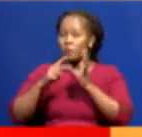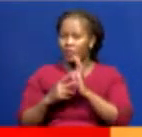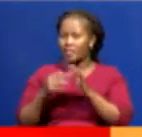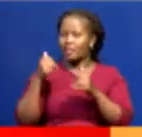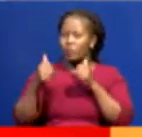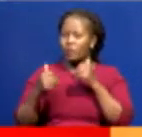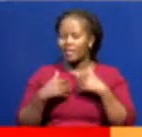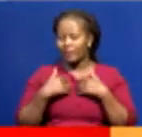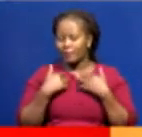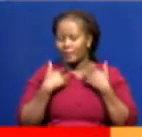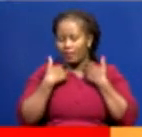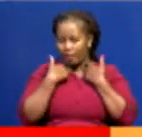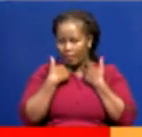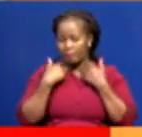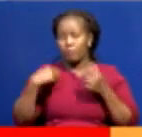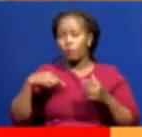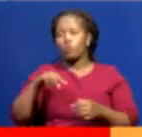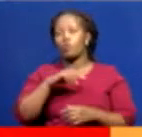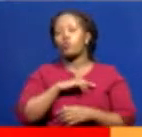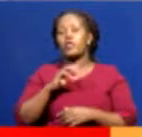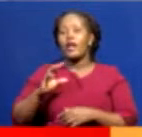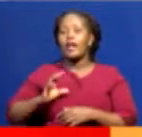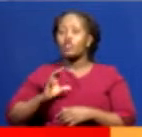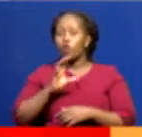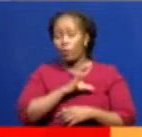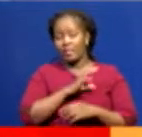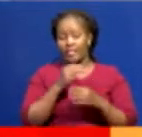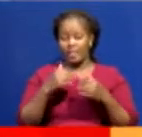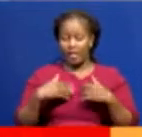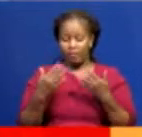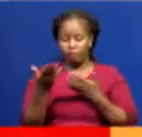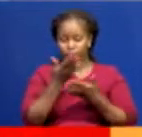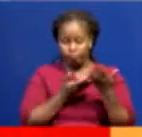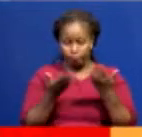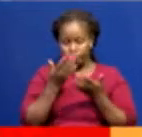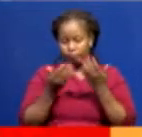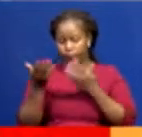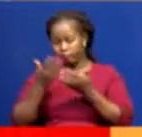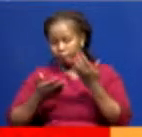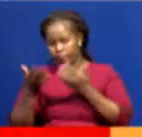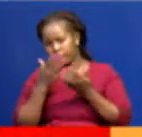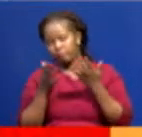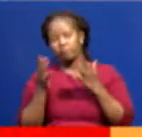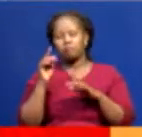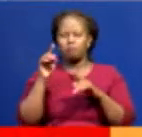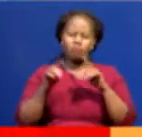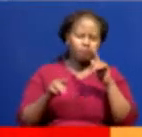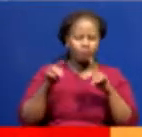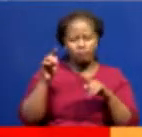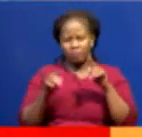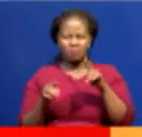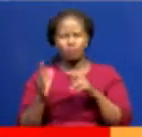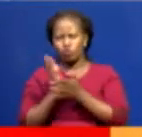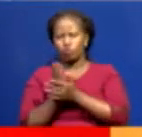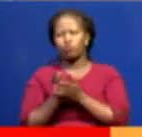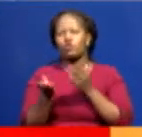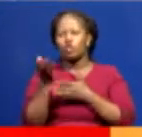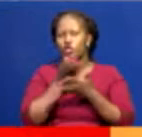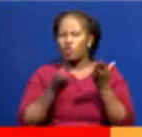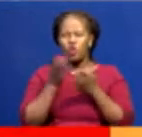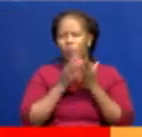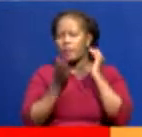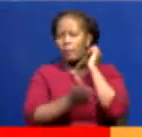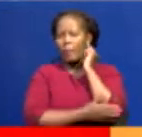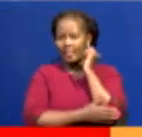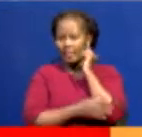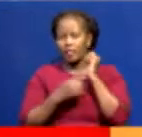zimekwama. Kwa hivyo sisi kama kamati tumekaa chini na tukasema tunajua uchumi wa Kenya si nzuri. Kwa hivyo